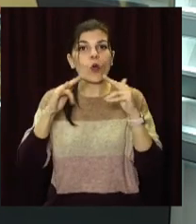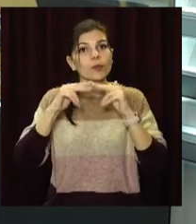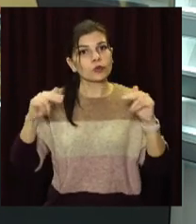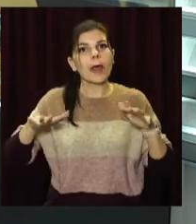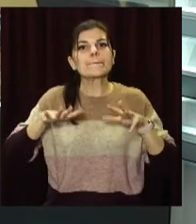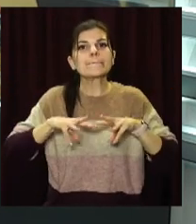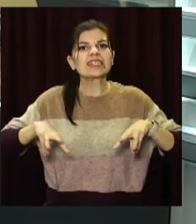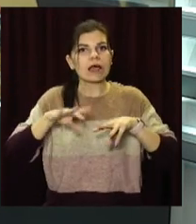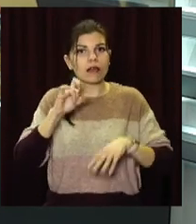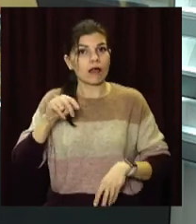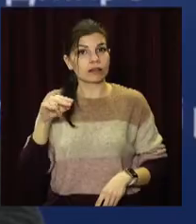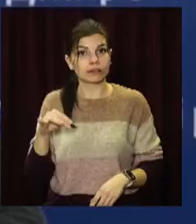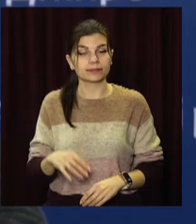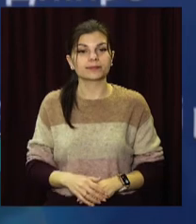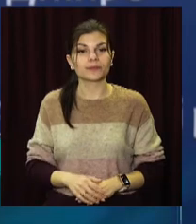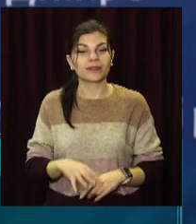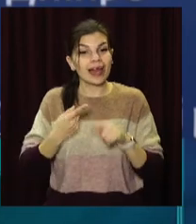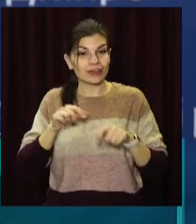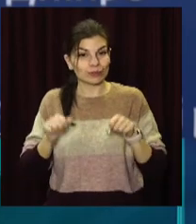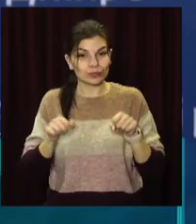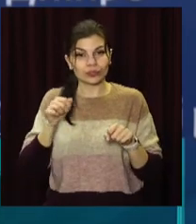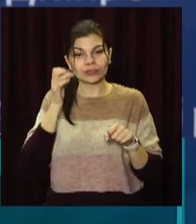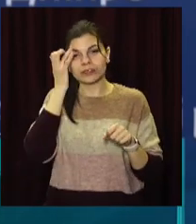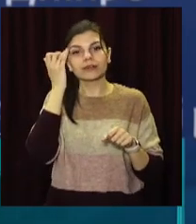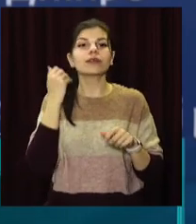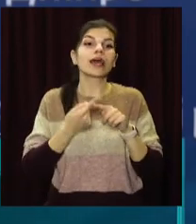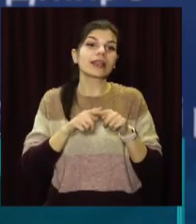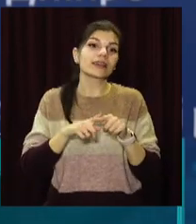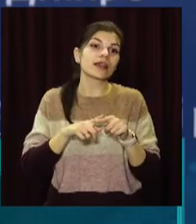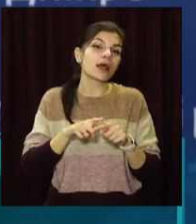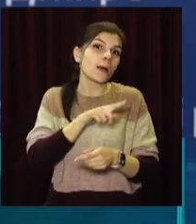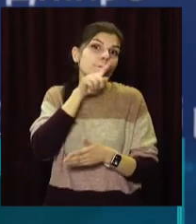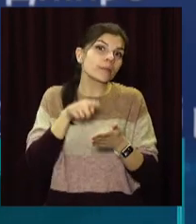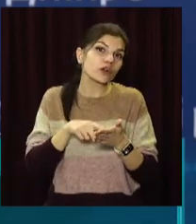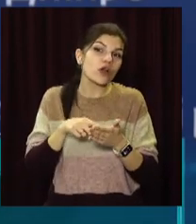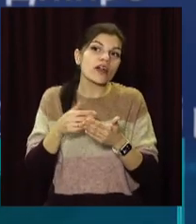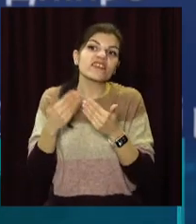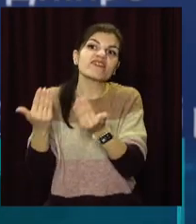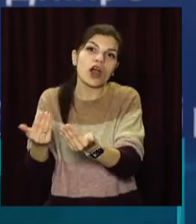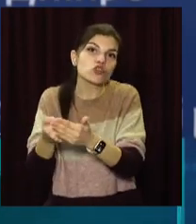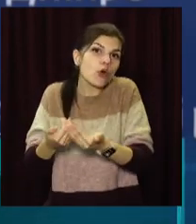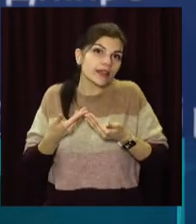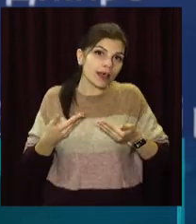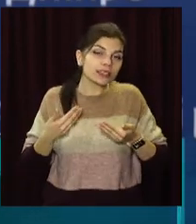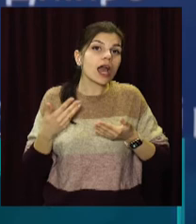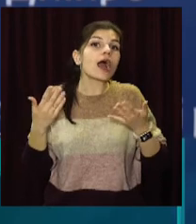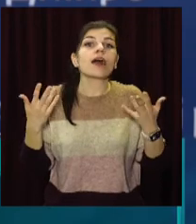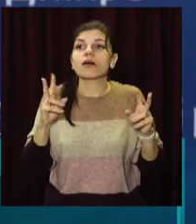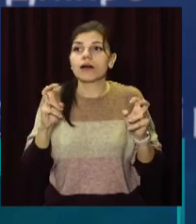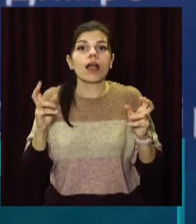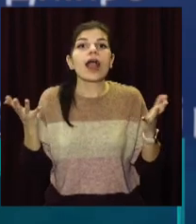Дніпровській міськраді. Можливо, це має бути запитання від вас до нас щодо того, яким